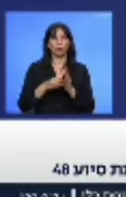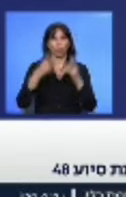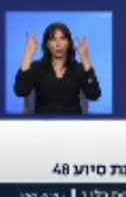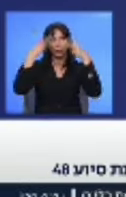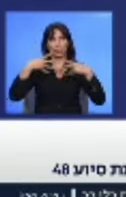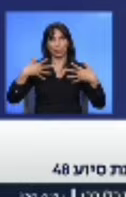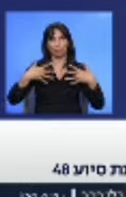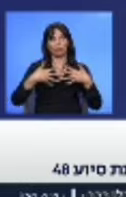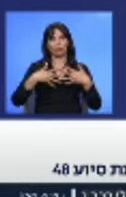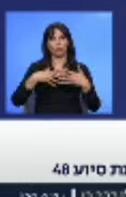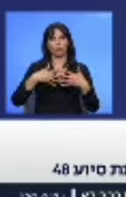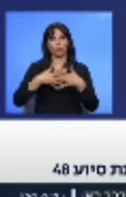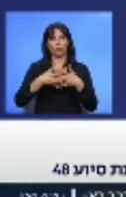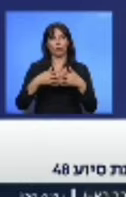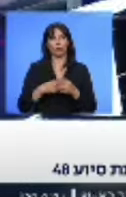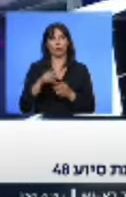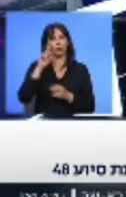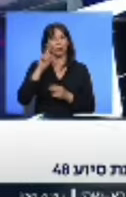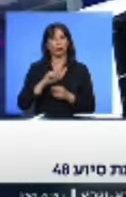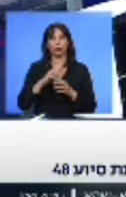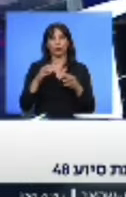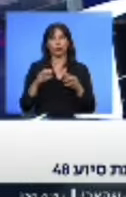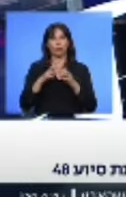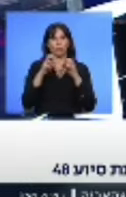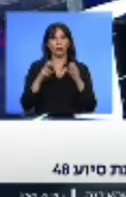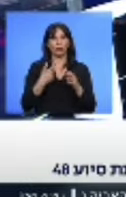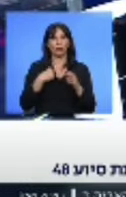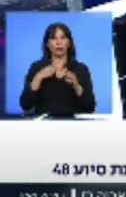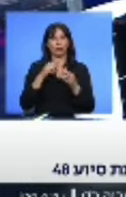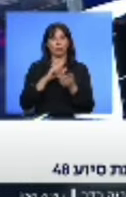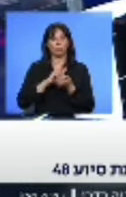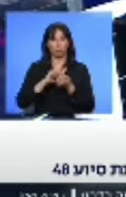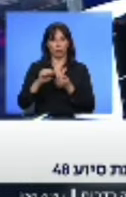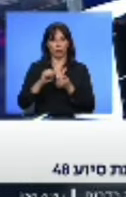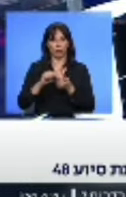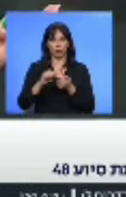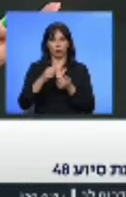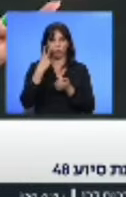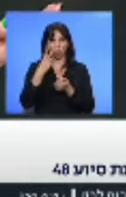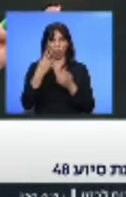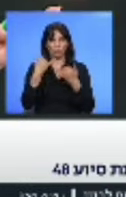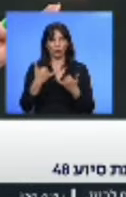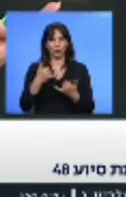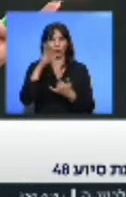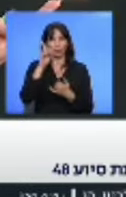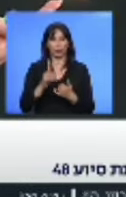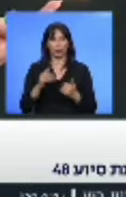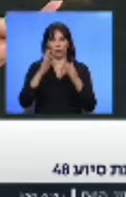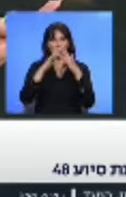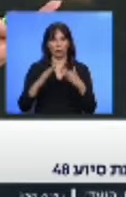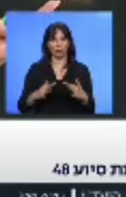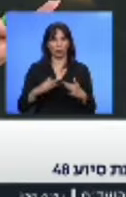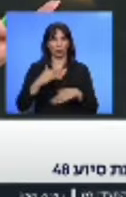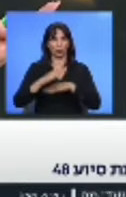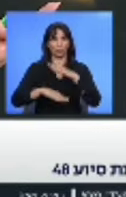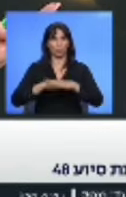כזאת. אני מקווה שחלק מהחיסולים, חלק מהחיסולים שאנחנו רואים עכשיו בדרום לבנון עם החיזבאללה, נעביר אתם טיפה יותר